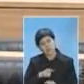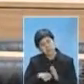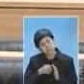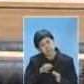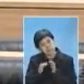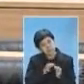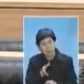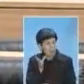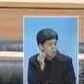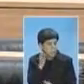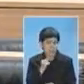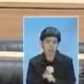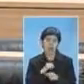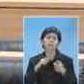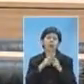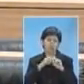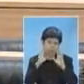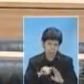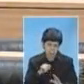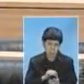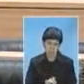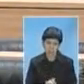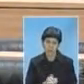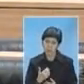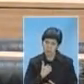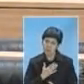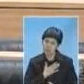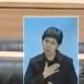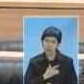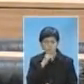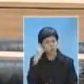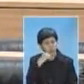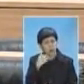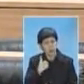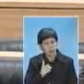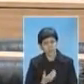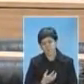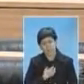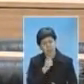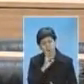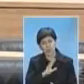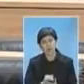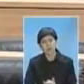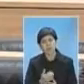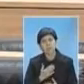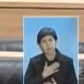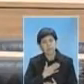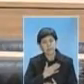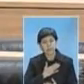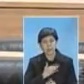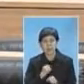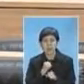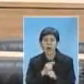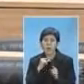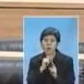ดเห็นของคนอื่นเหตุการณ์มันถึงได้เกิดแบบนี้เวลาเนี่ยดิฉันก็พูดตลอดเวลานะก็ไม่อยากจะพูดเดี๋ยวหาว่าดิฉันเนี่ยเอ